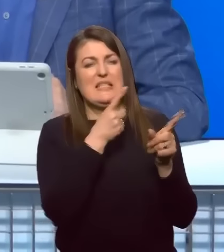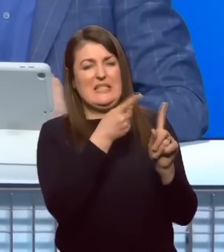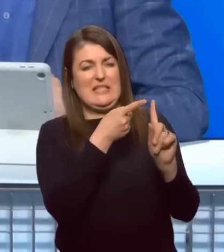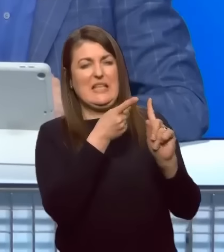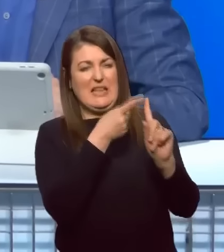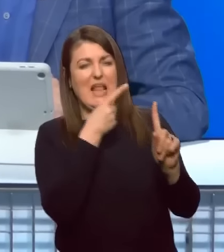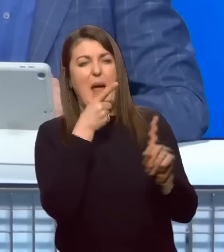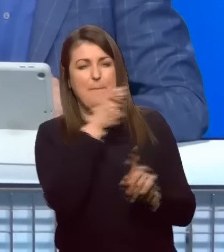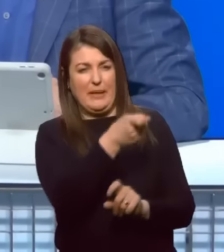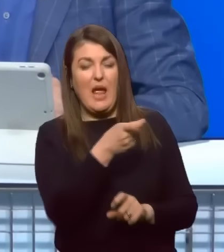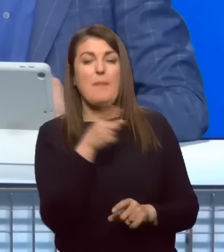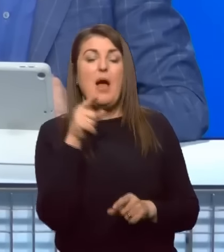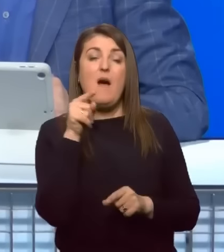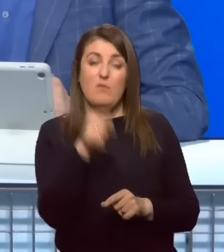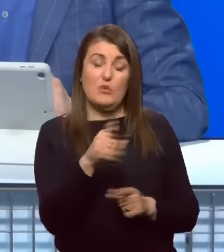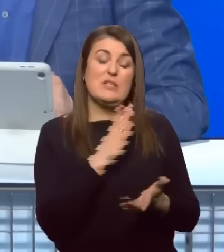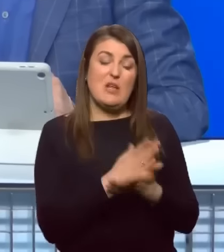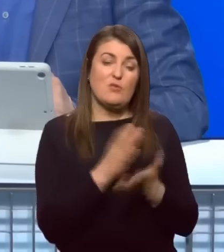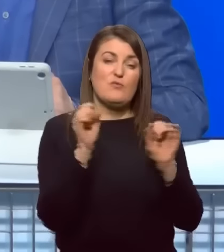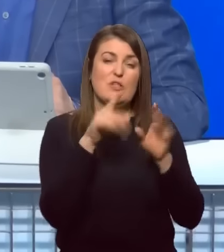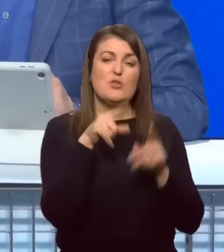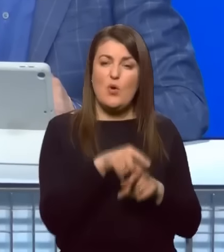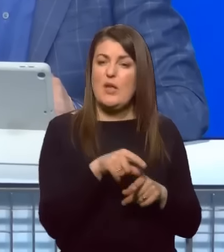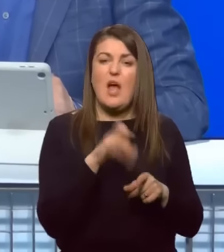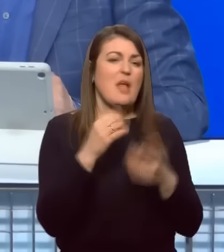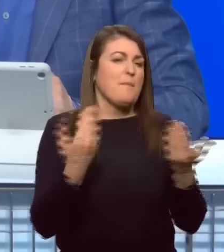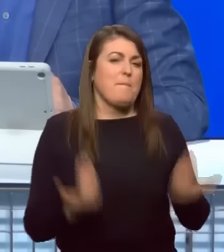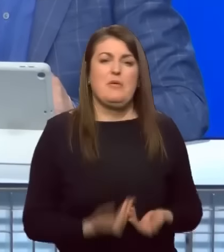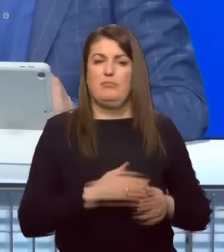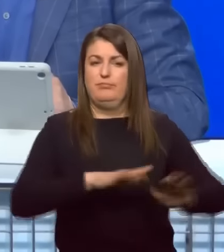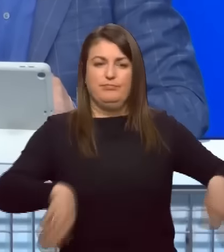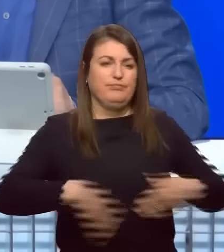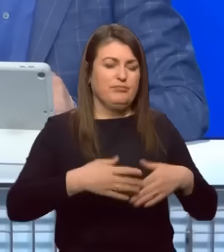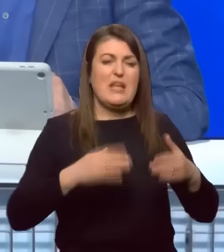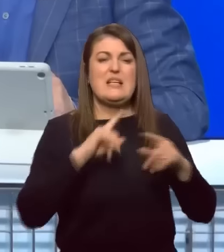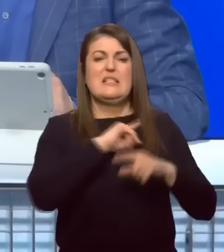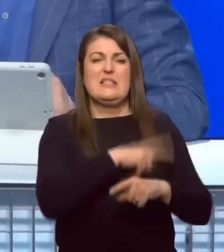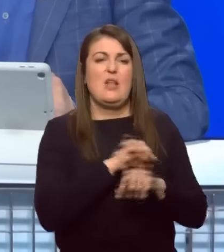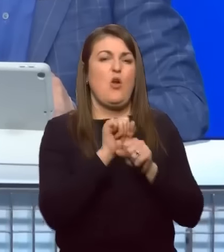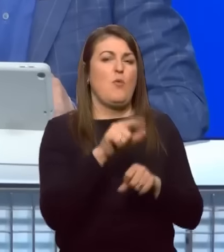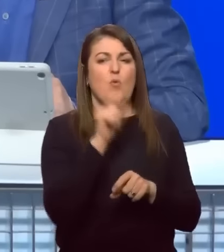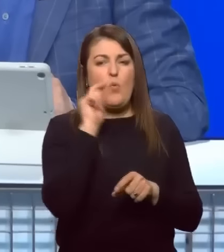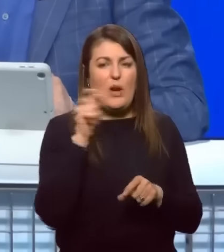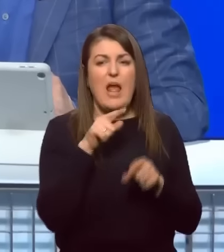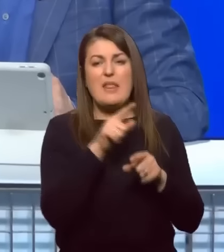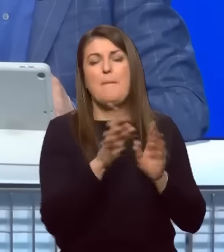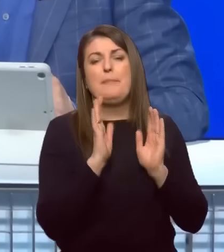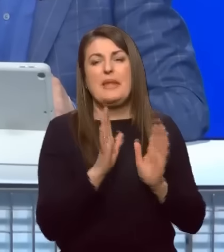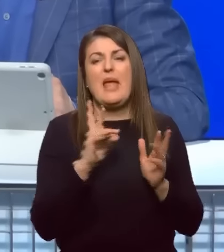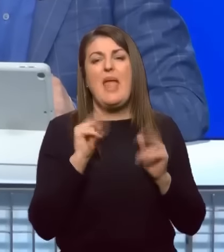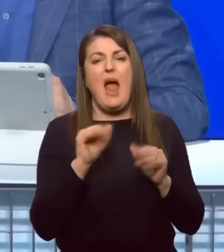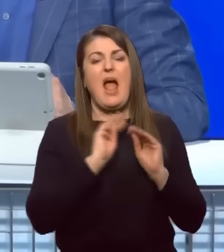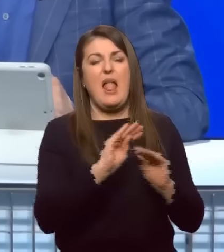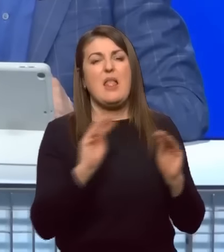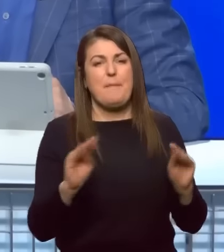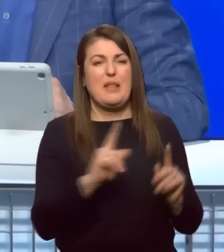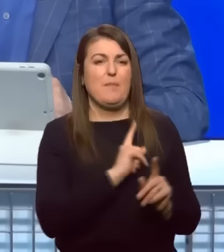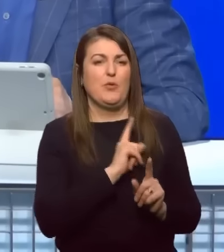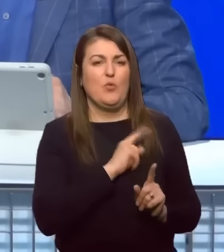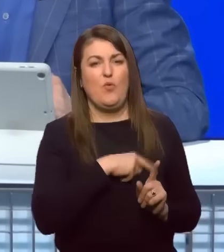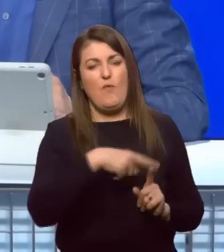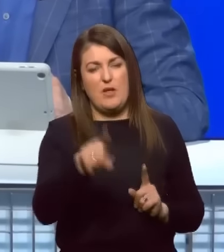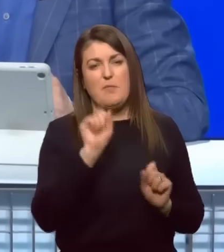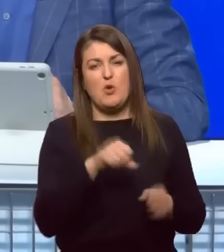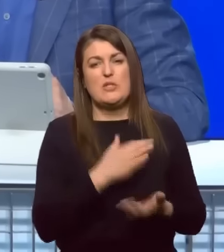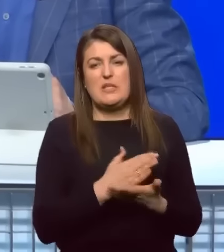Тому вони знаходились в сірій зоні. Там ані мешканців, ані Сил оборони України, тільки як елемент патрулювання могли